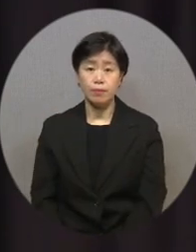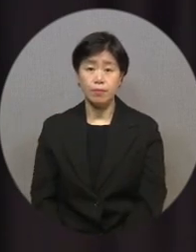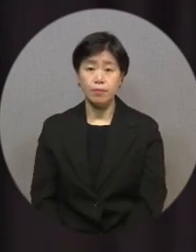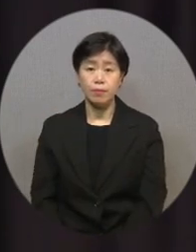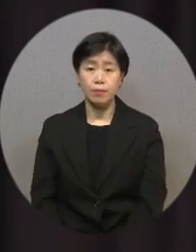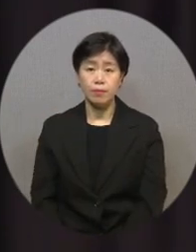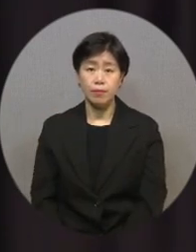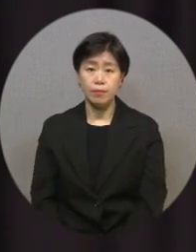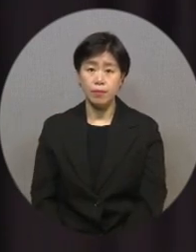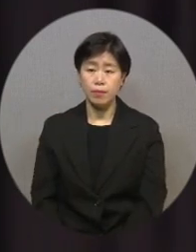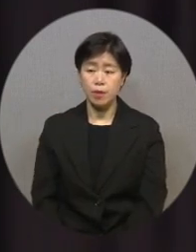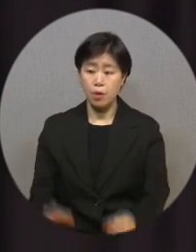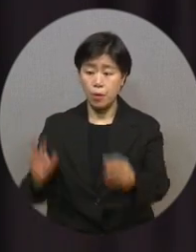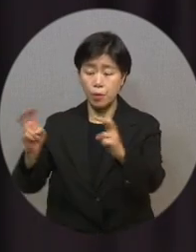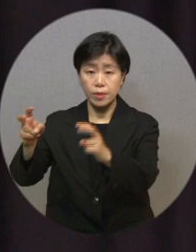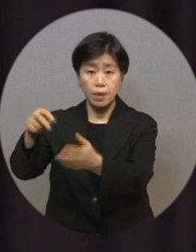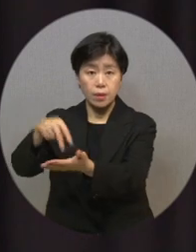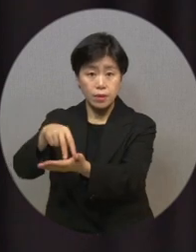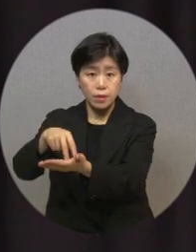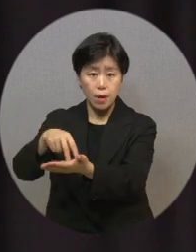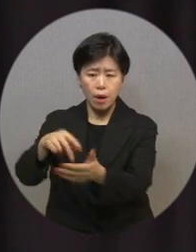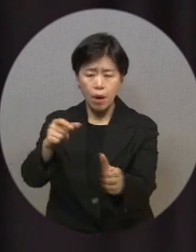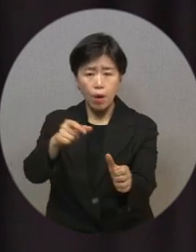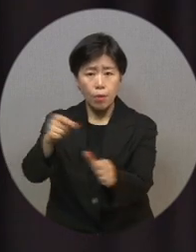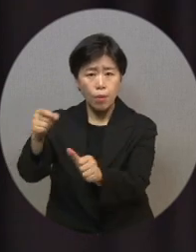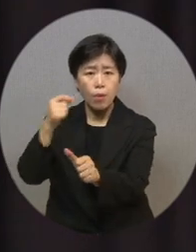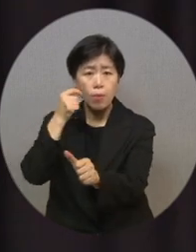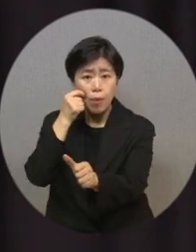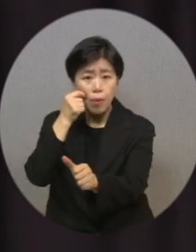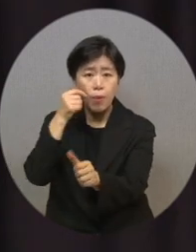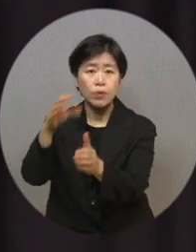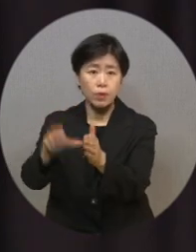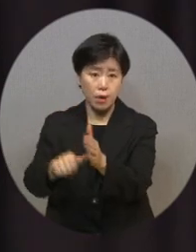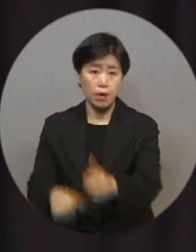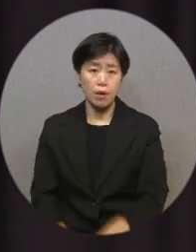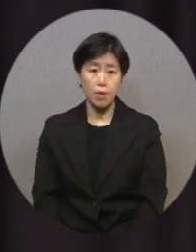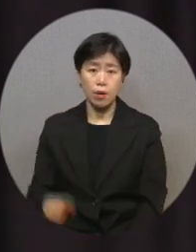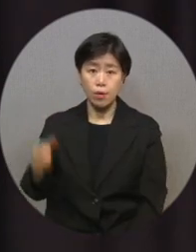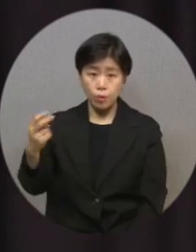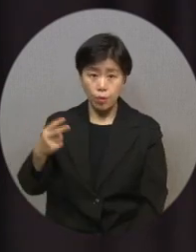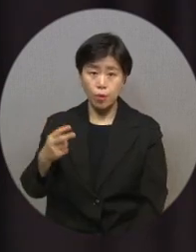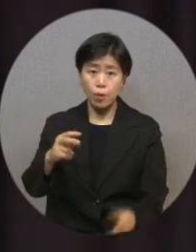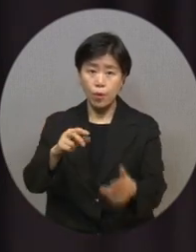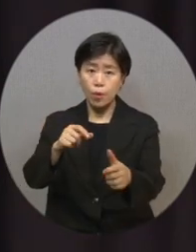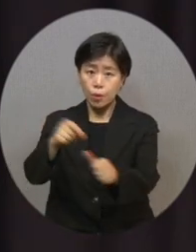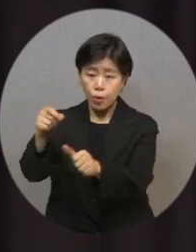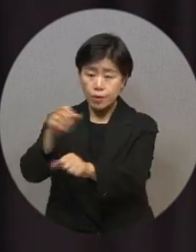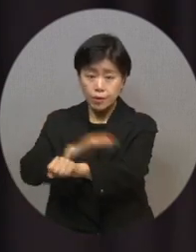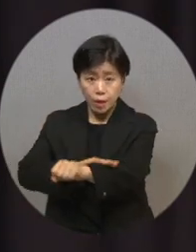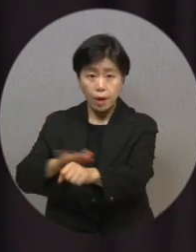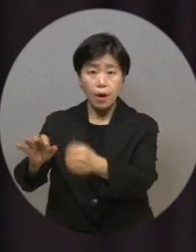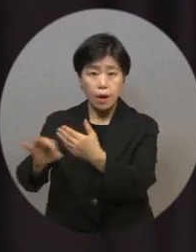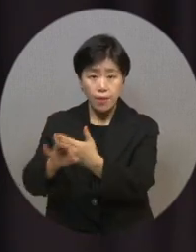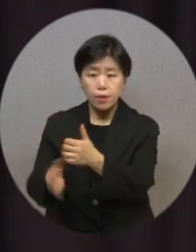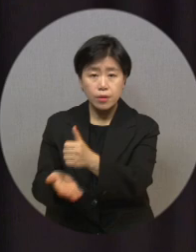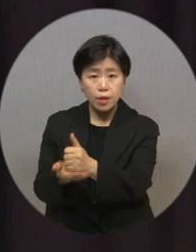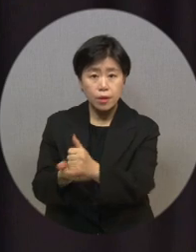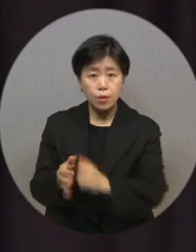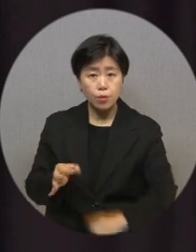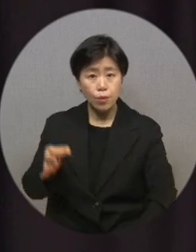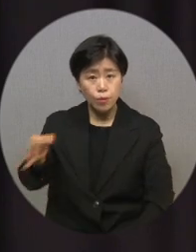부담금을내는 경우가 있고 그다음에 또 고용을 잘 하시게 되면 고용 장려금을 또 받을 수가 있습니다 그래서 저희가 작년에 한